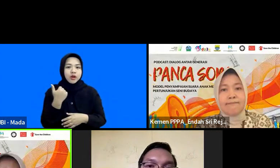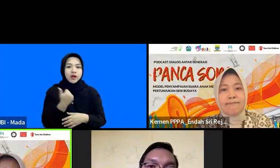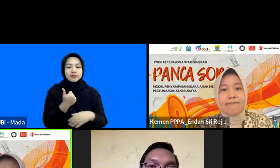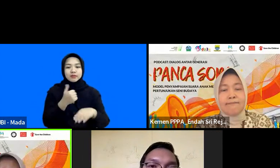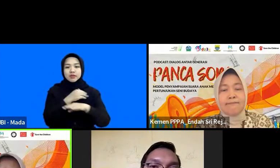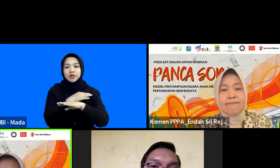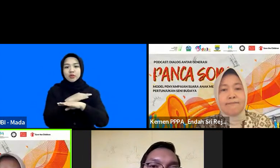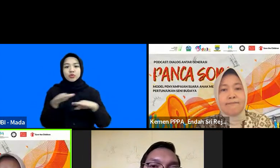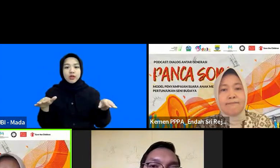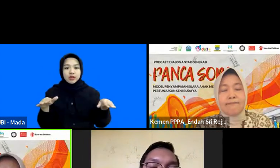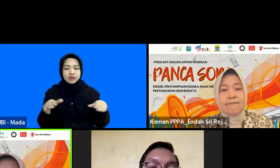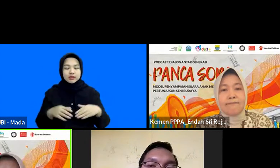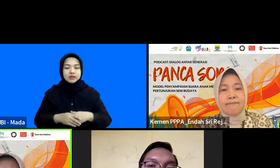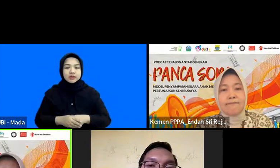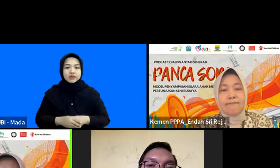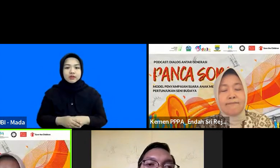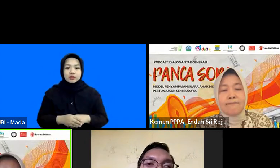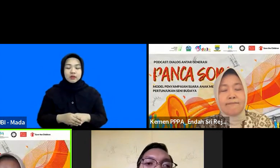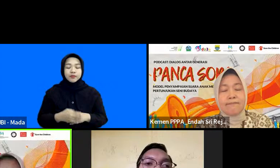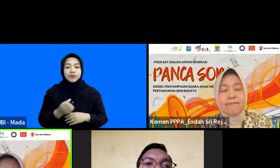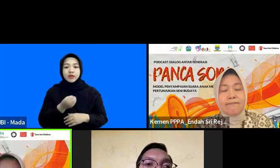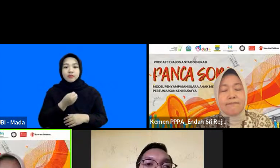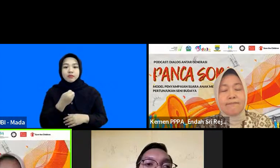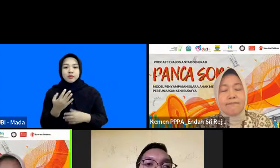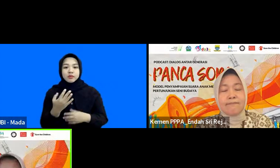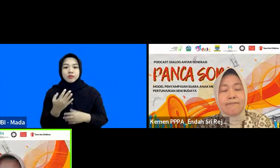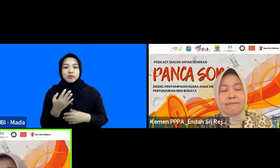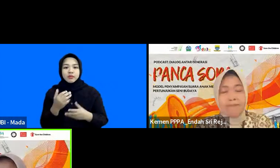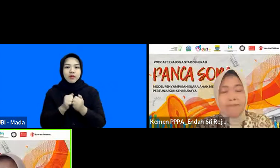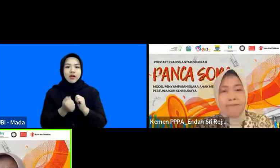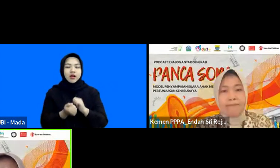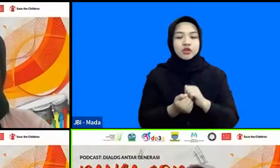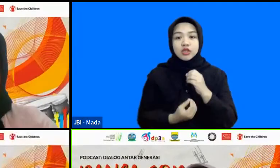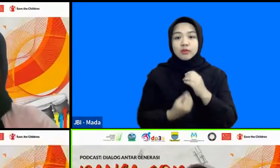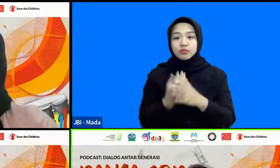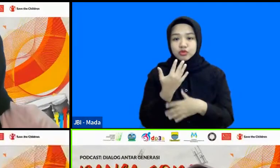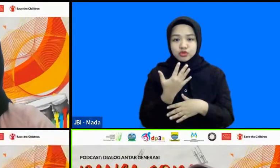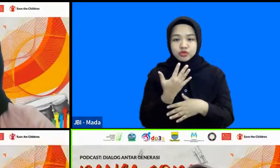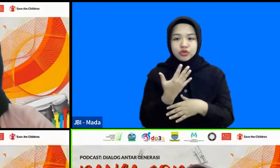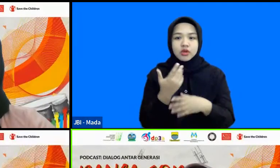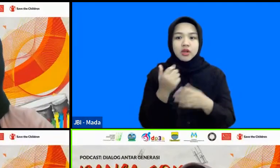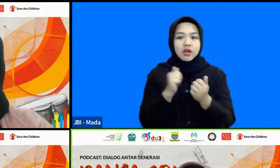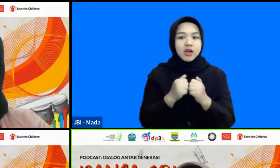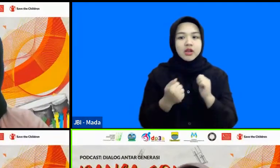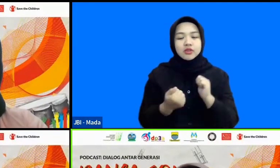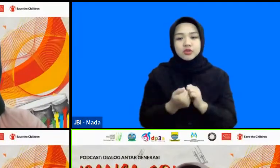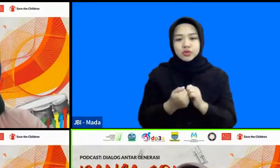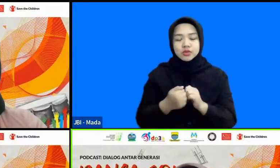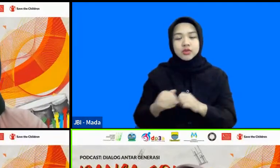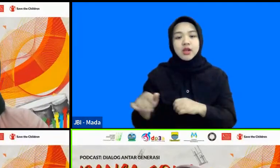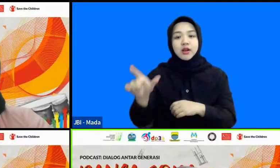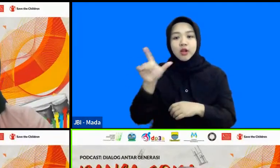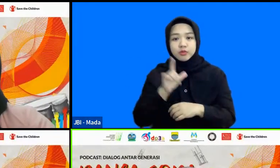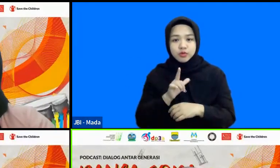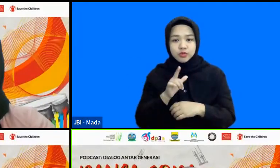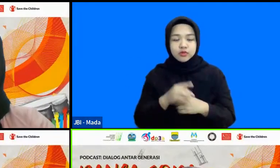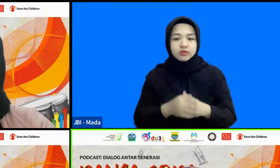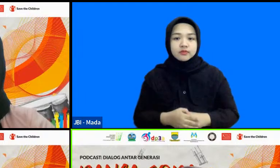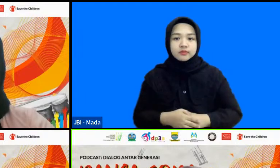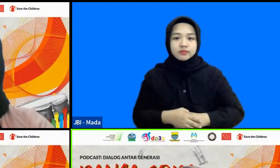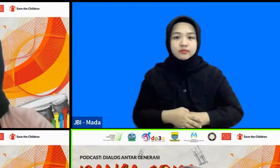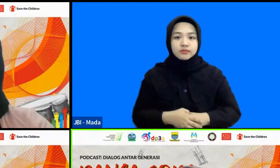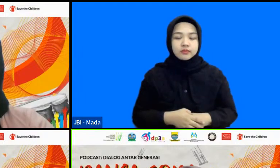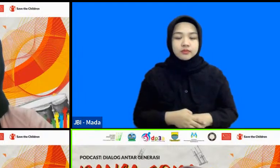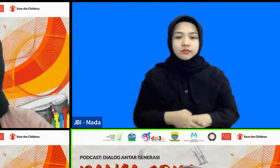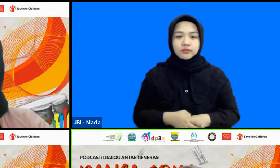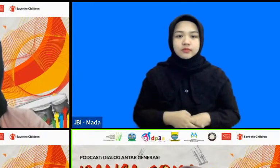tuntas gitu dari beberapa kasus yang muncul gitu ya, kasus yang mengadukan kepada kami, mudah-mudahan gitu.